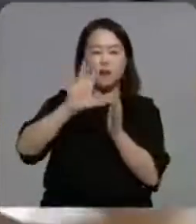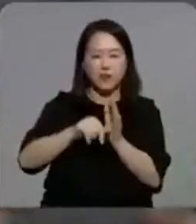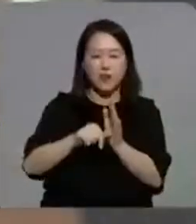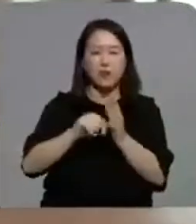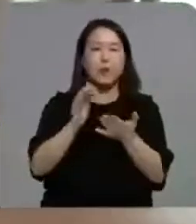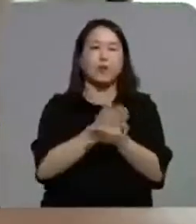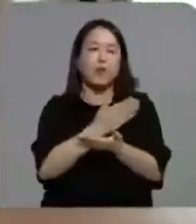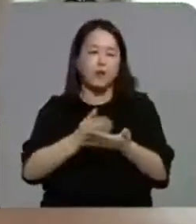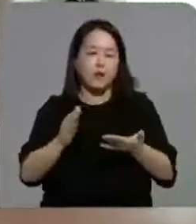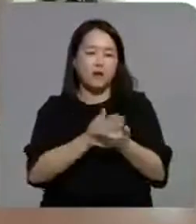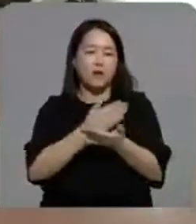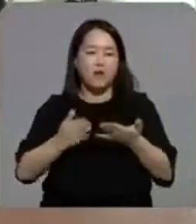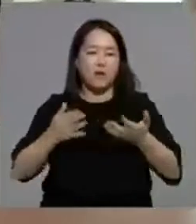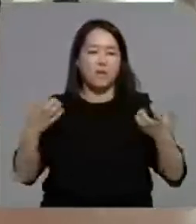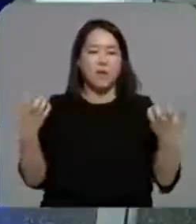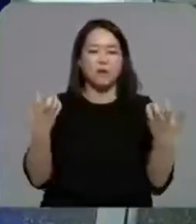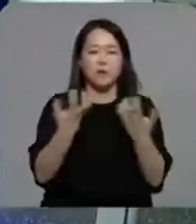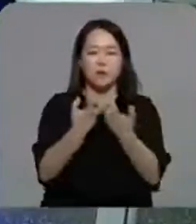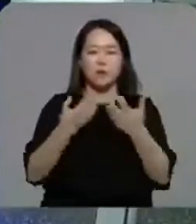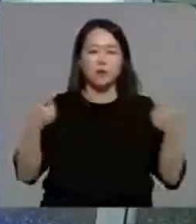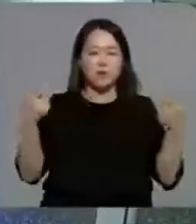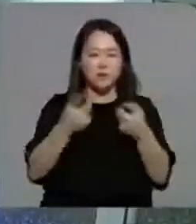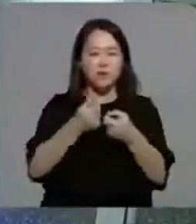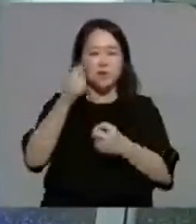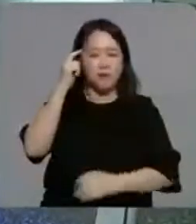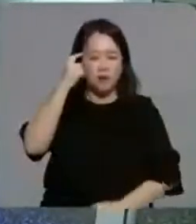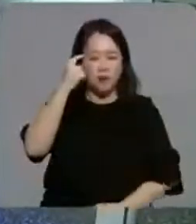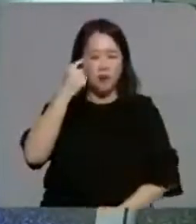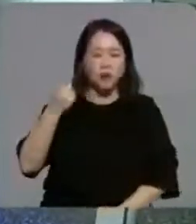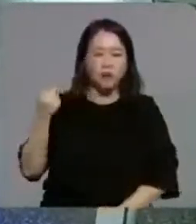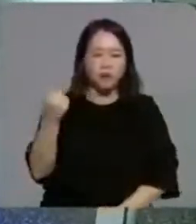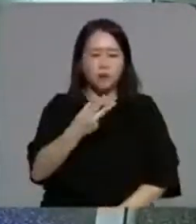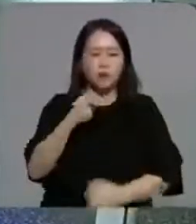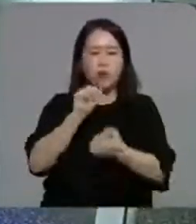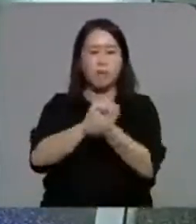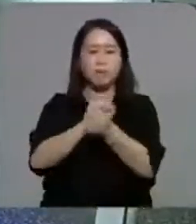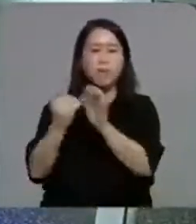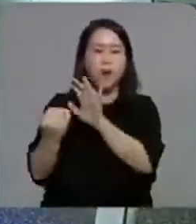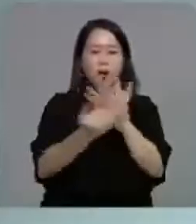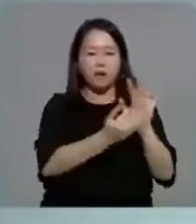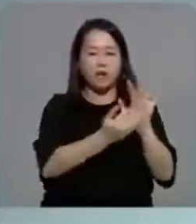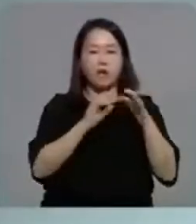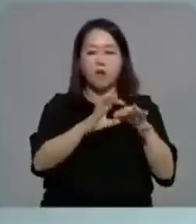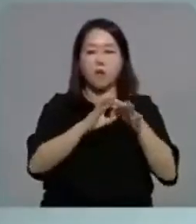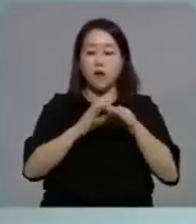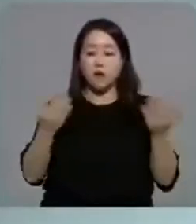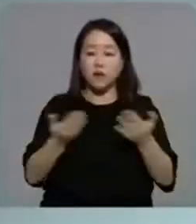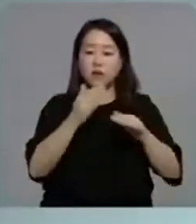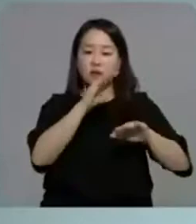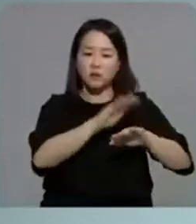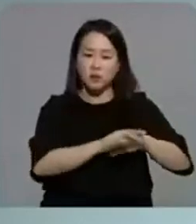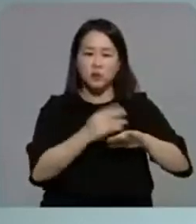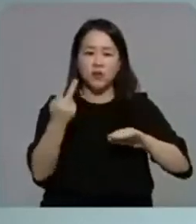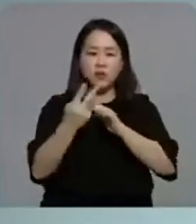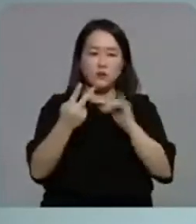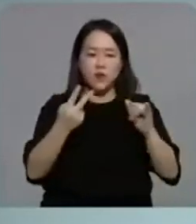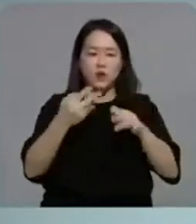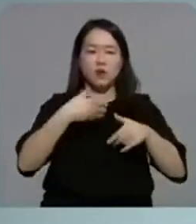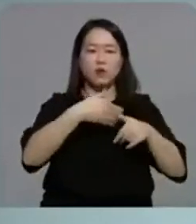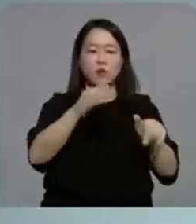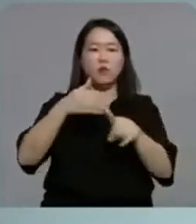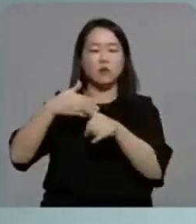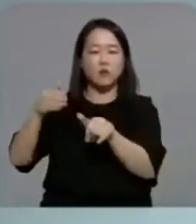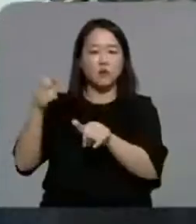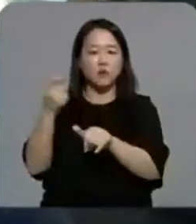최대한 밀집도를 낮출 계획입니다. 또 방역 인력 2천여 명을 일선 학교에 배치하고 유증상 비율이 높은 곳은 현장 이동형